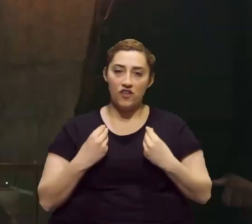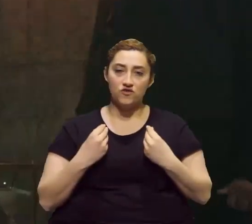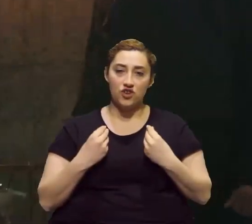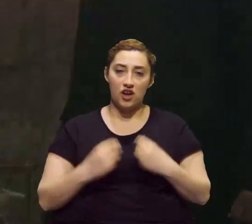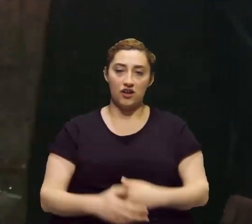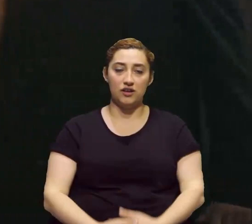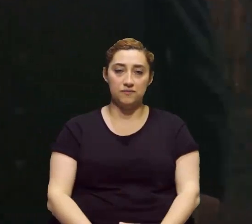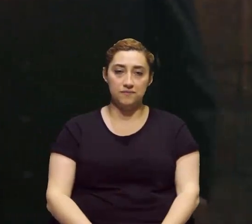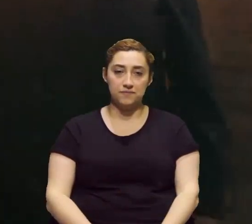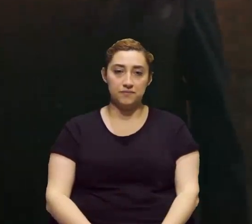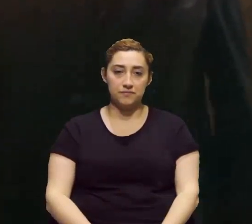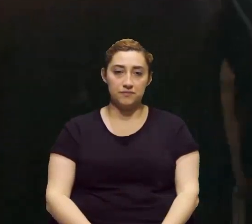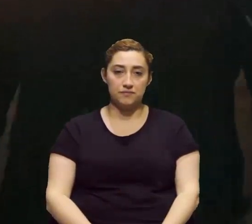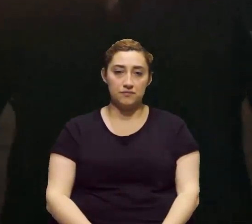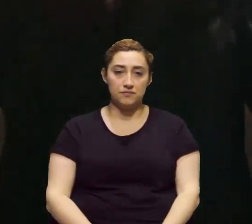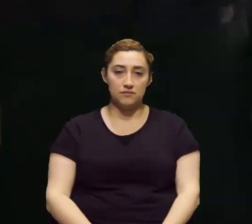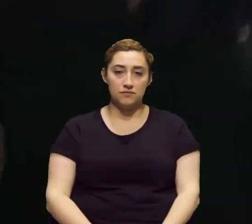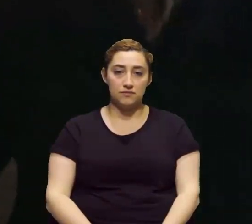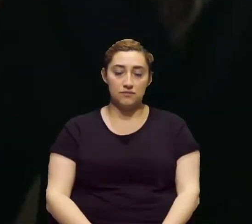Ali arkasından öfkeyle bakıyor.